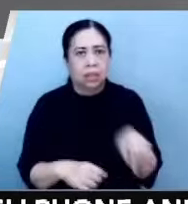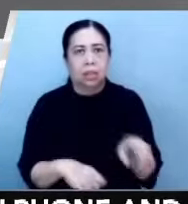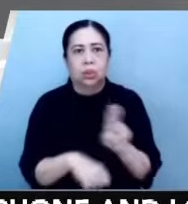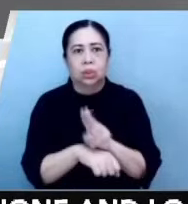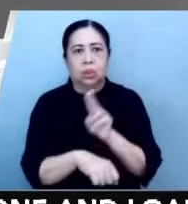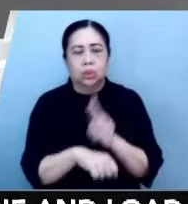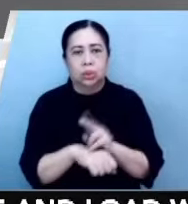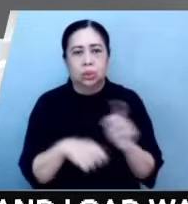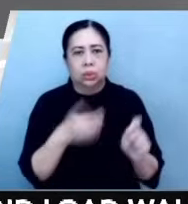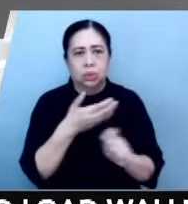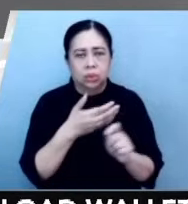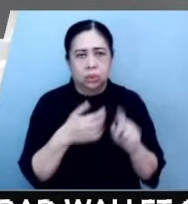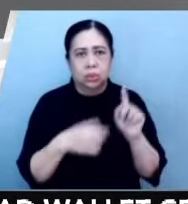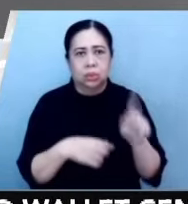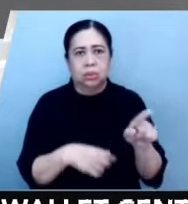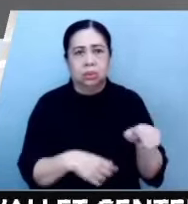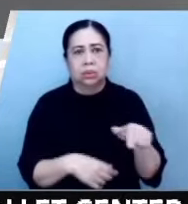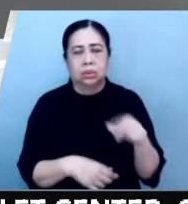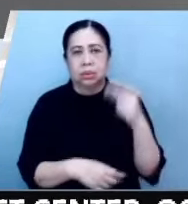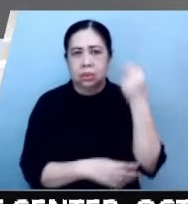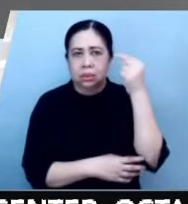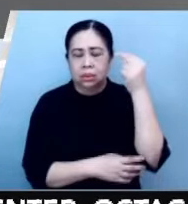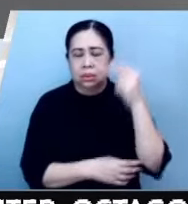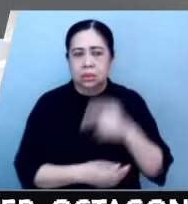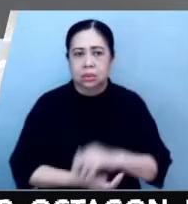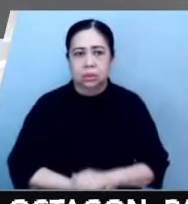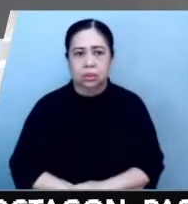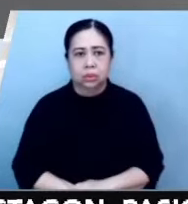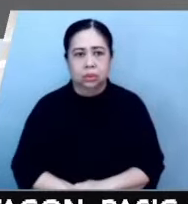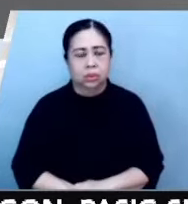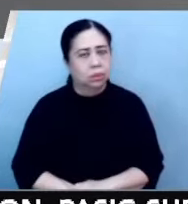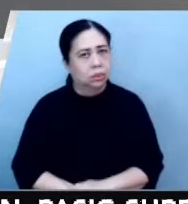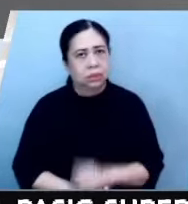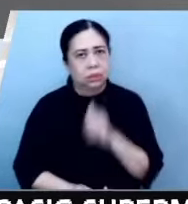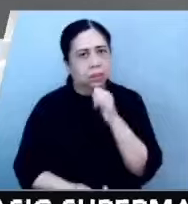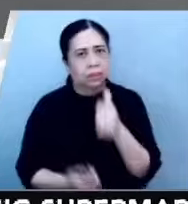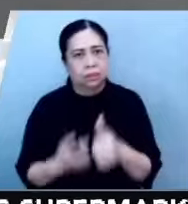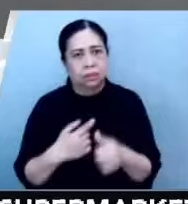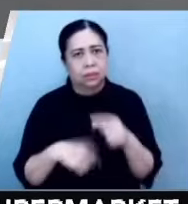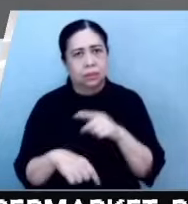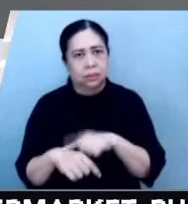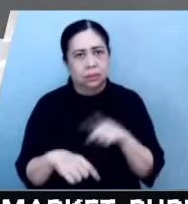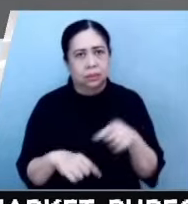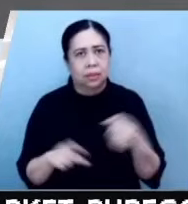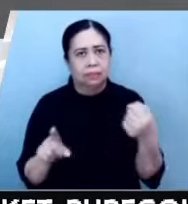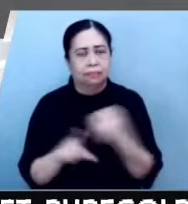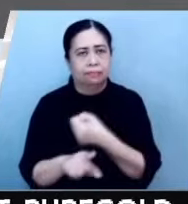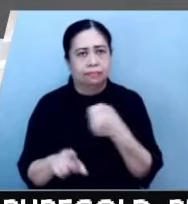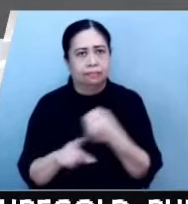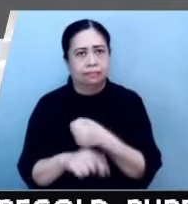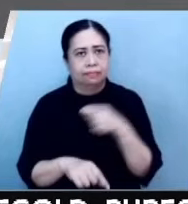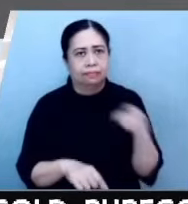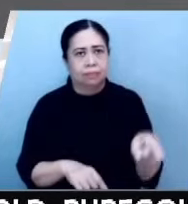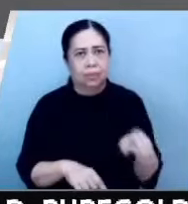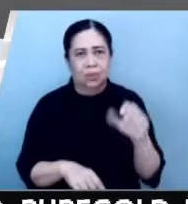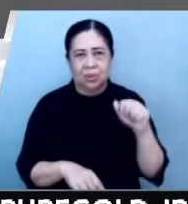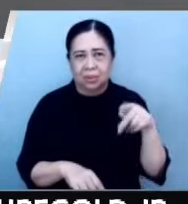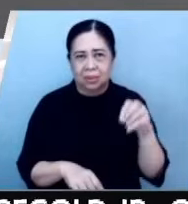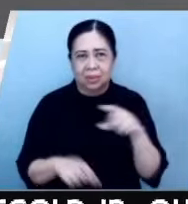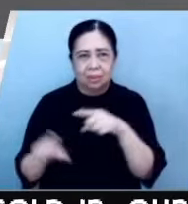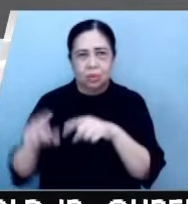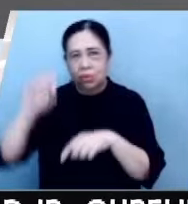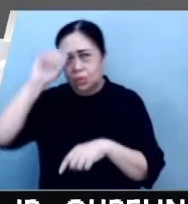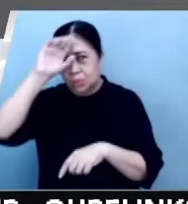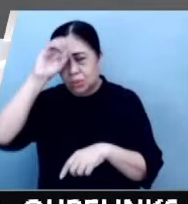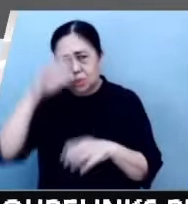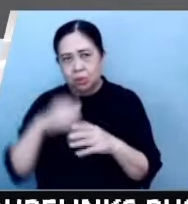na droga ang kanyang pamangkin. Hindi rin daw yan ang unang pagkakataon na pinagbuhatan ng kamay ng suspect ang biktima.